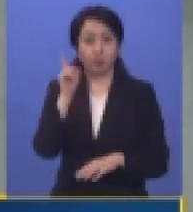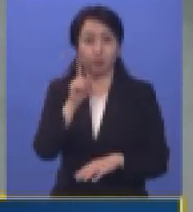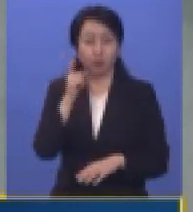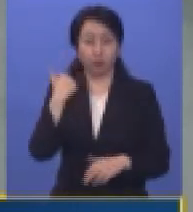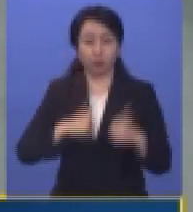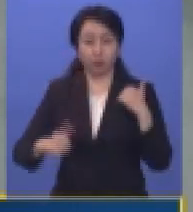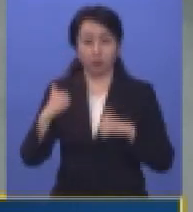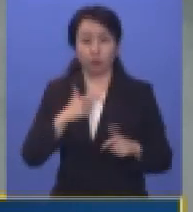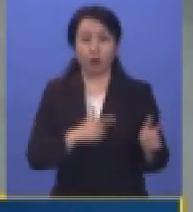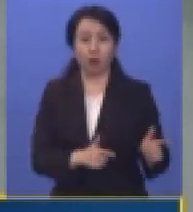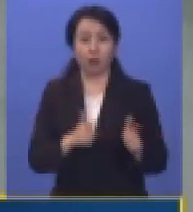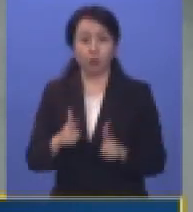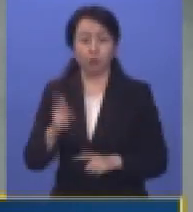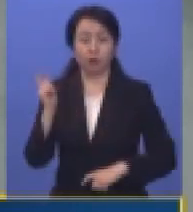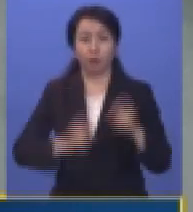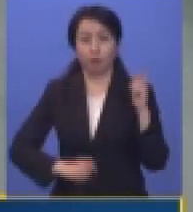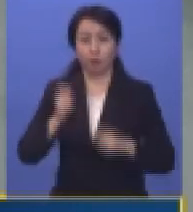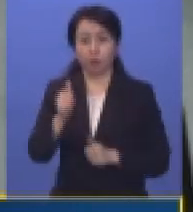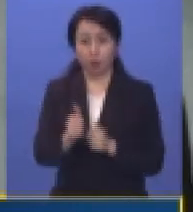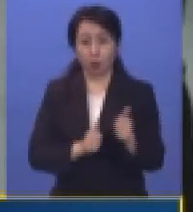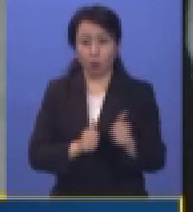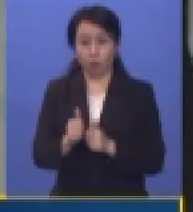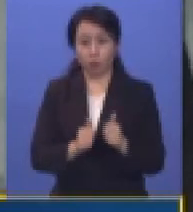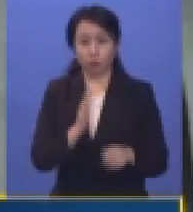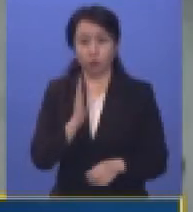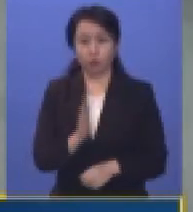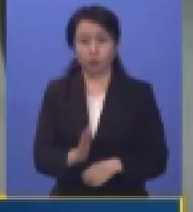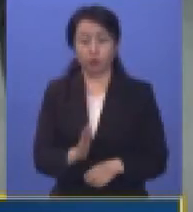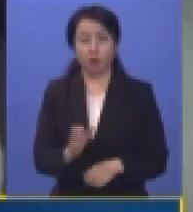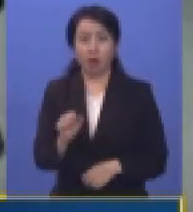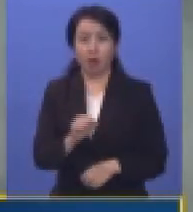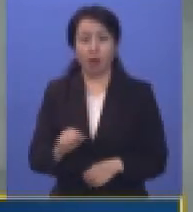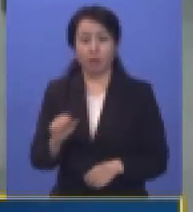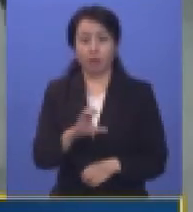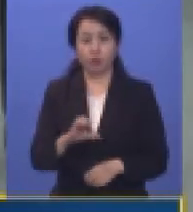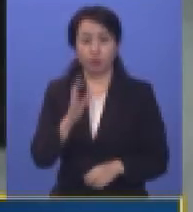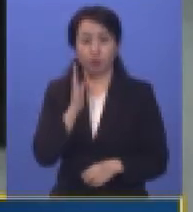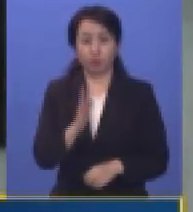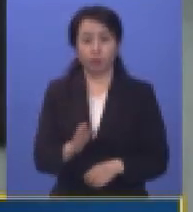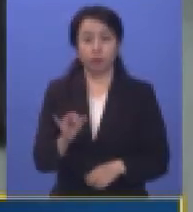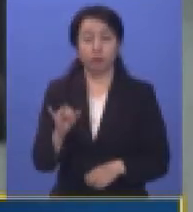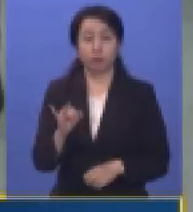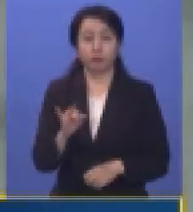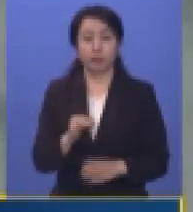Мы готовимся к форуму. Конкурс будет, дебют вот буквально в августе-сентябре. И